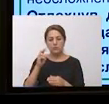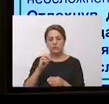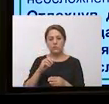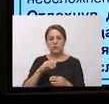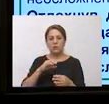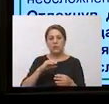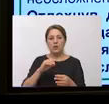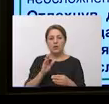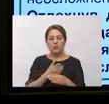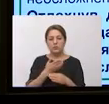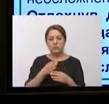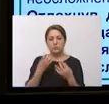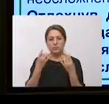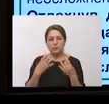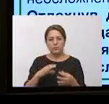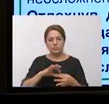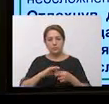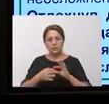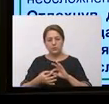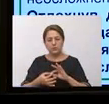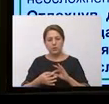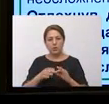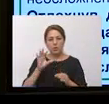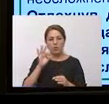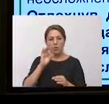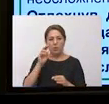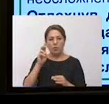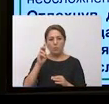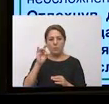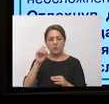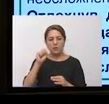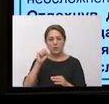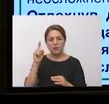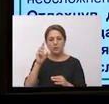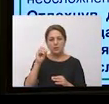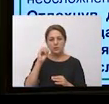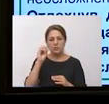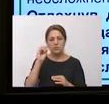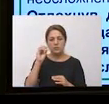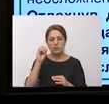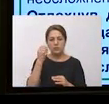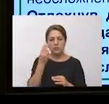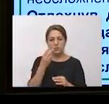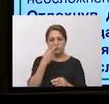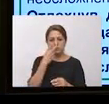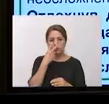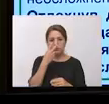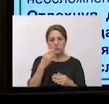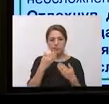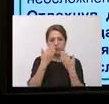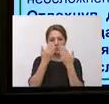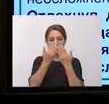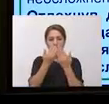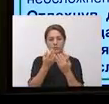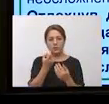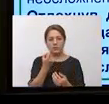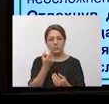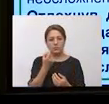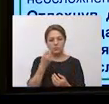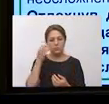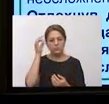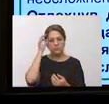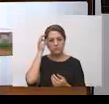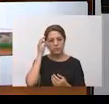предложения. Образец синтаксического анализа предложения перед вами. Давайте его еще раз вспомним.